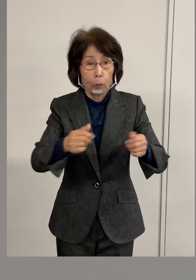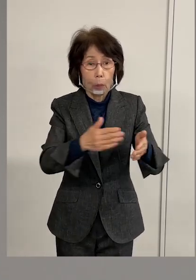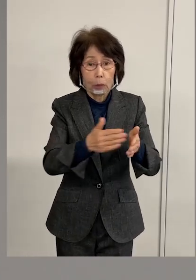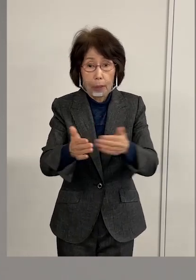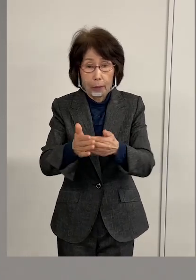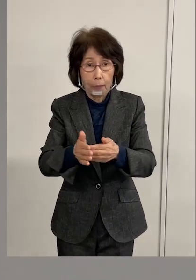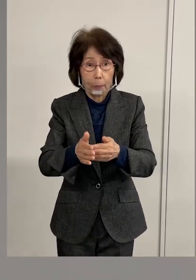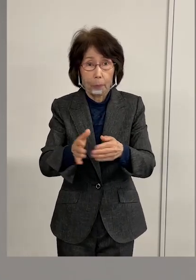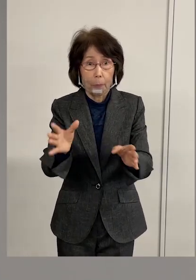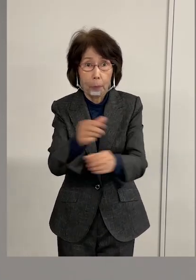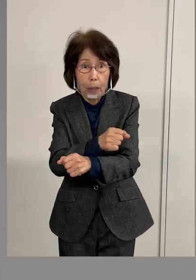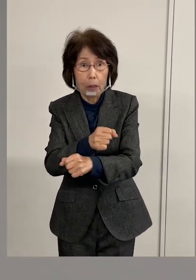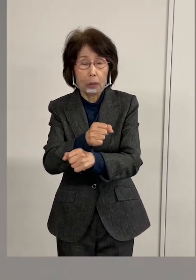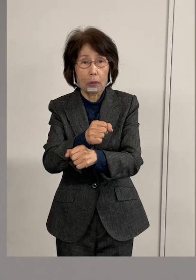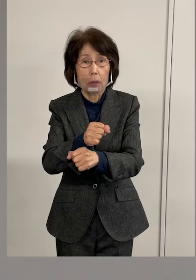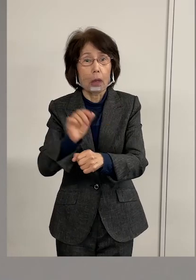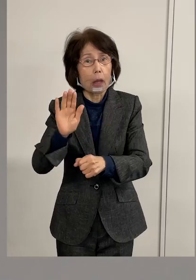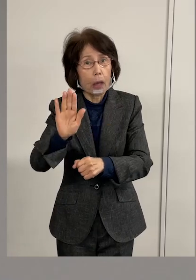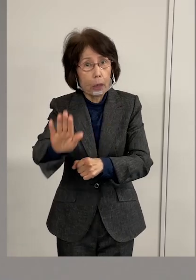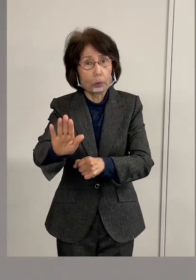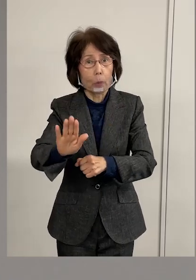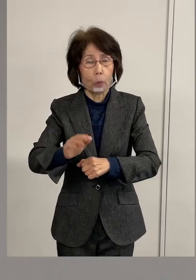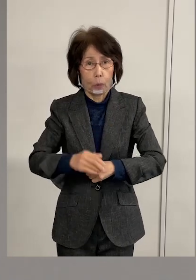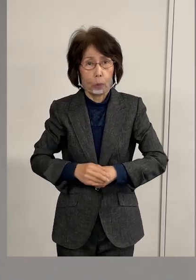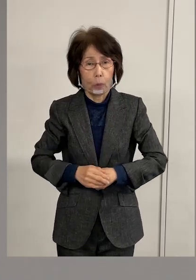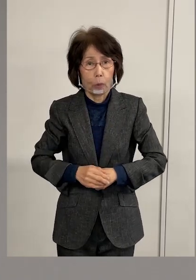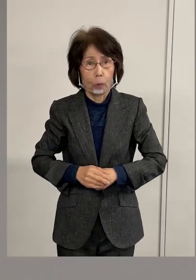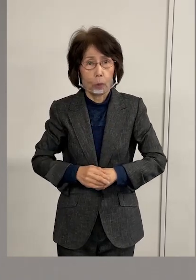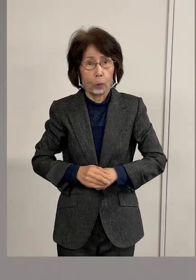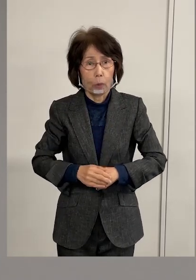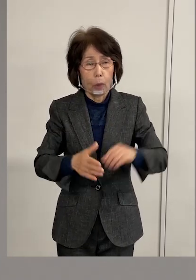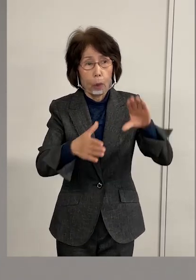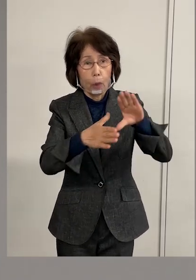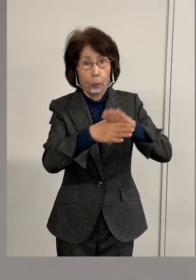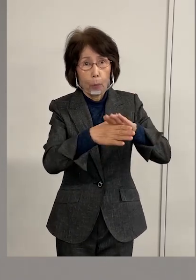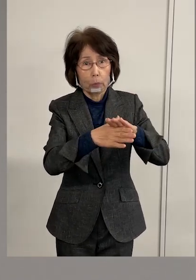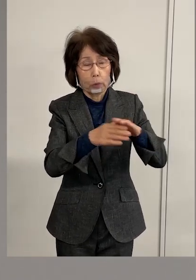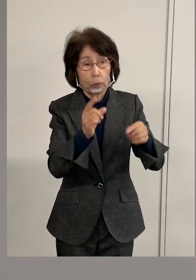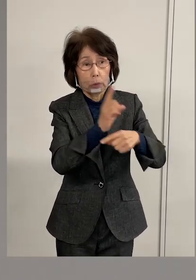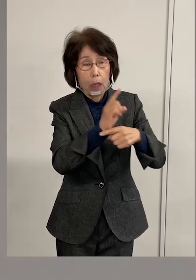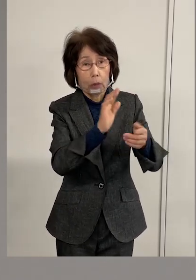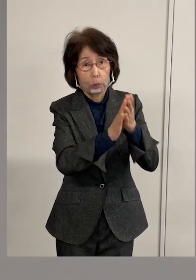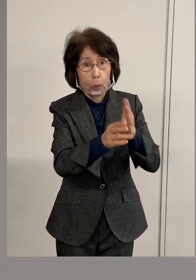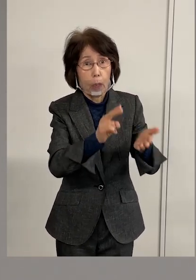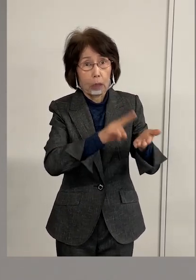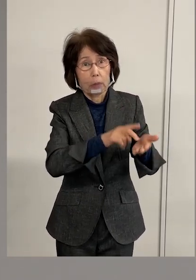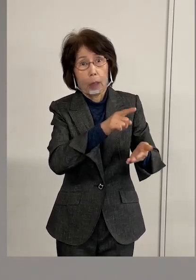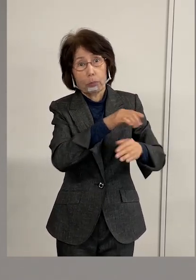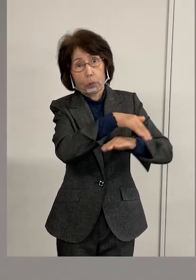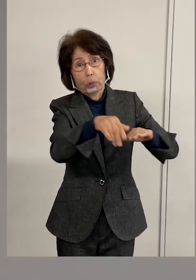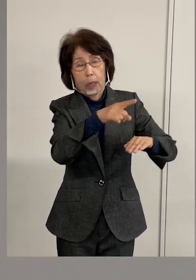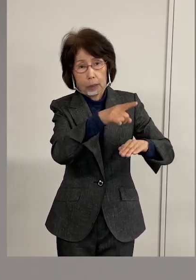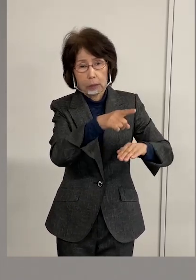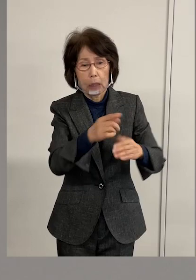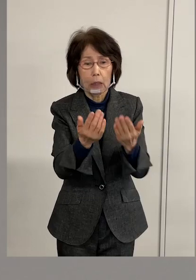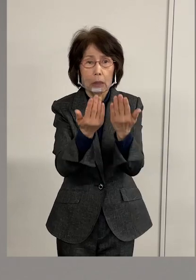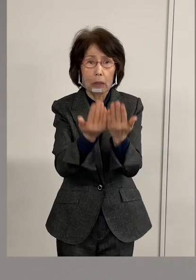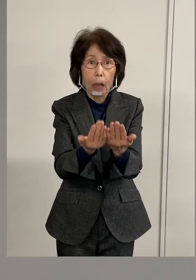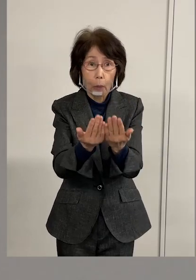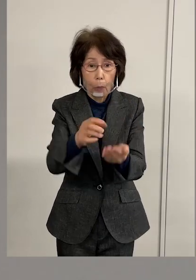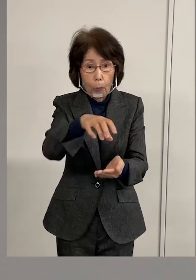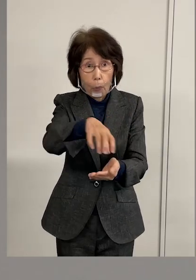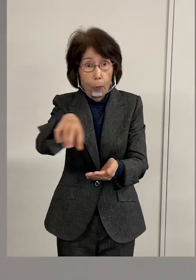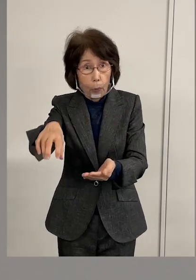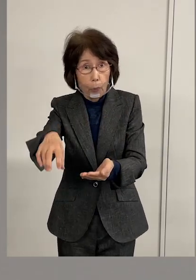なくなることと、もう一つは、これも文科省はまたさらに決めるようになってますが、学校で多分マスクを外